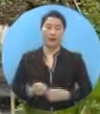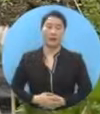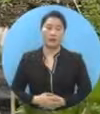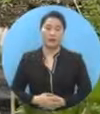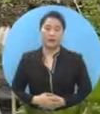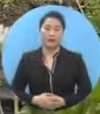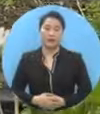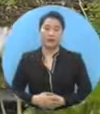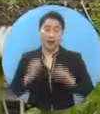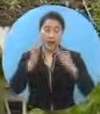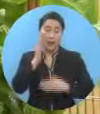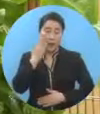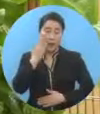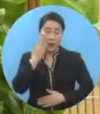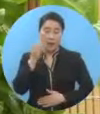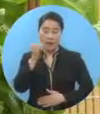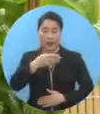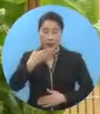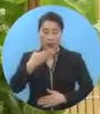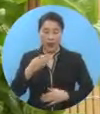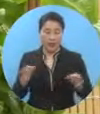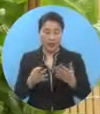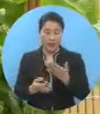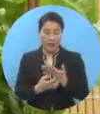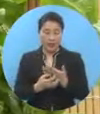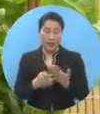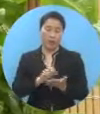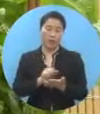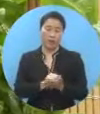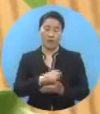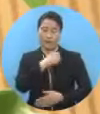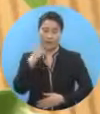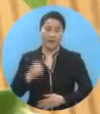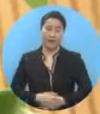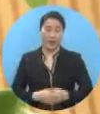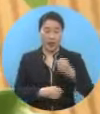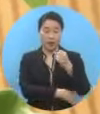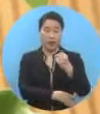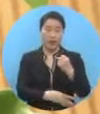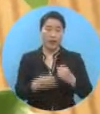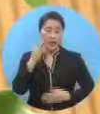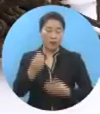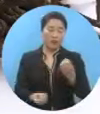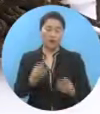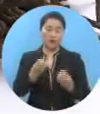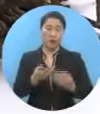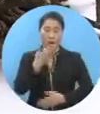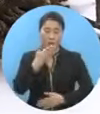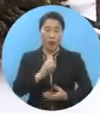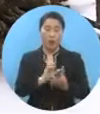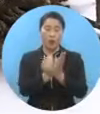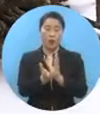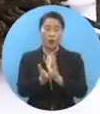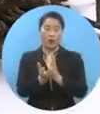많습니다. 어린 잎은 생채로 먹거나 살짝 데쳐 나물로 무쳐 먹습니다. 뿌리는 튀겨 먹고